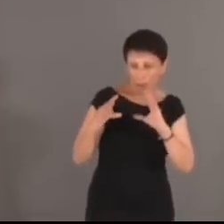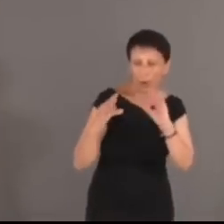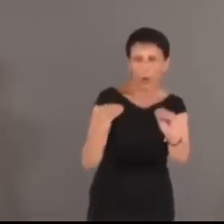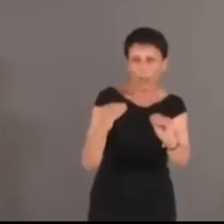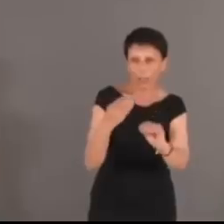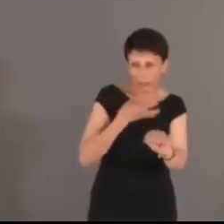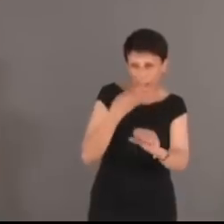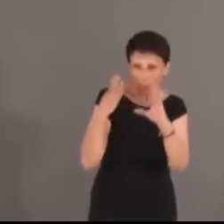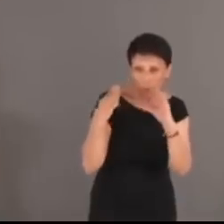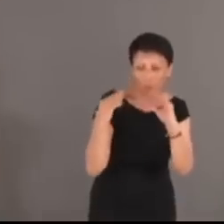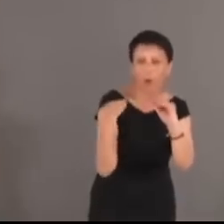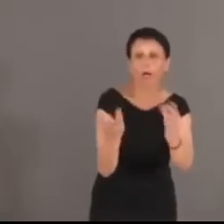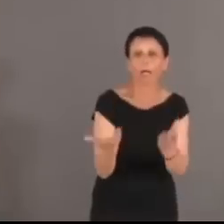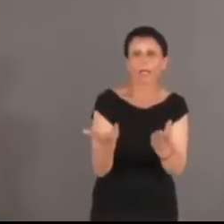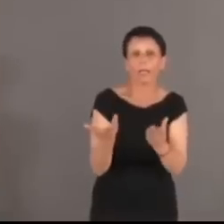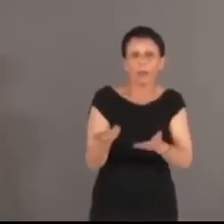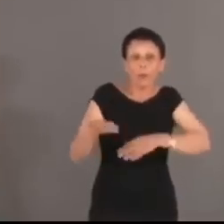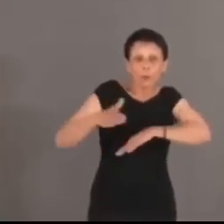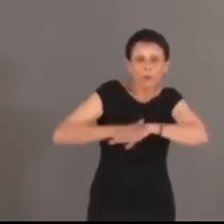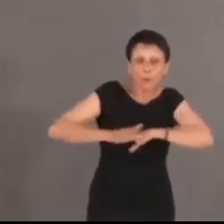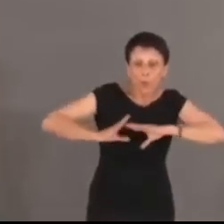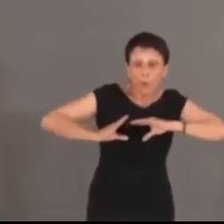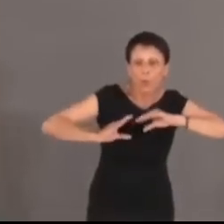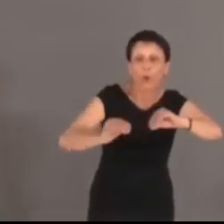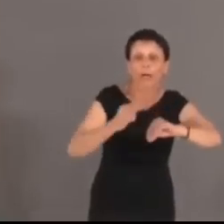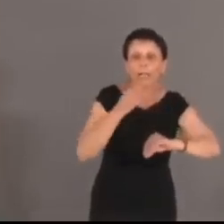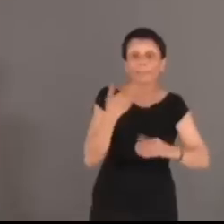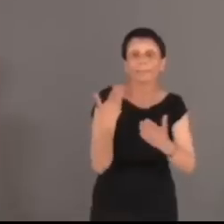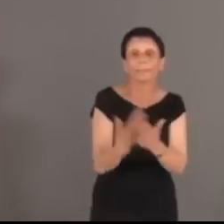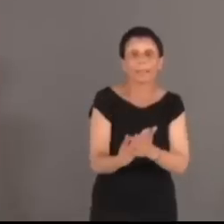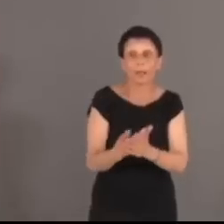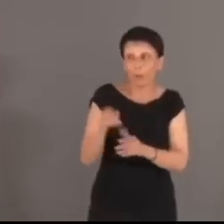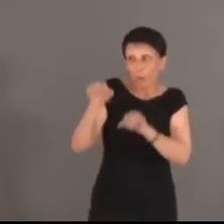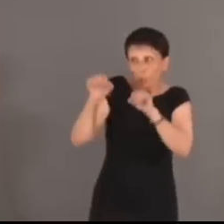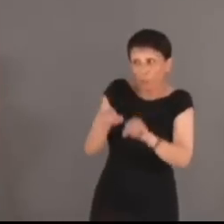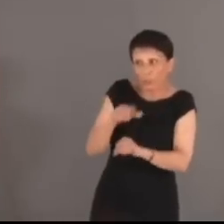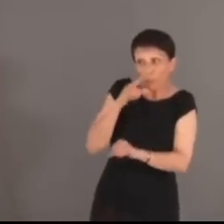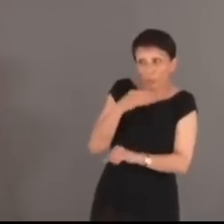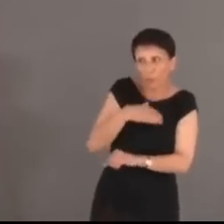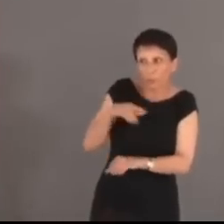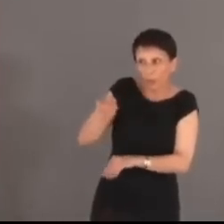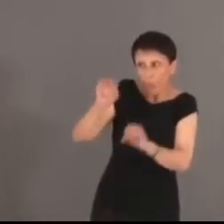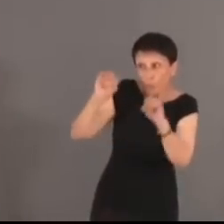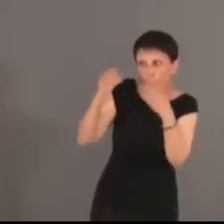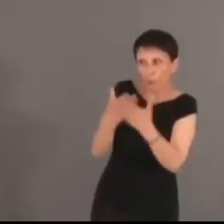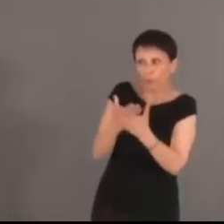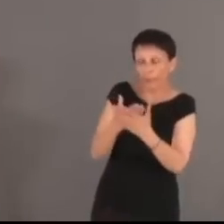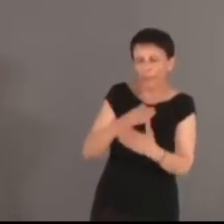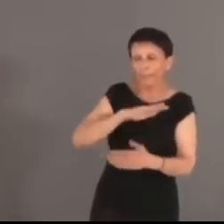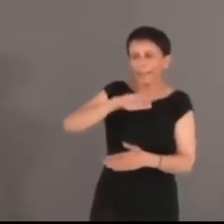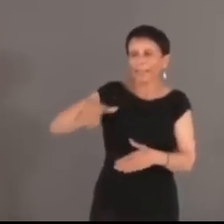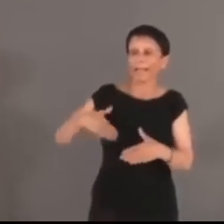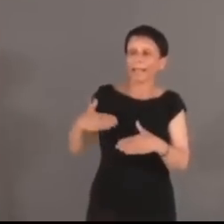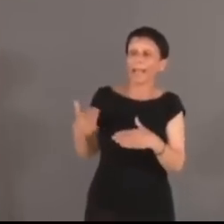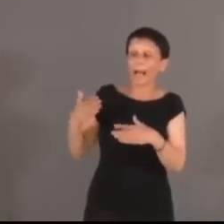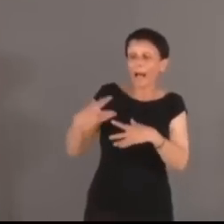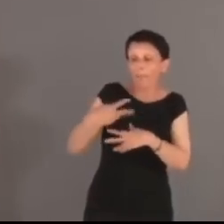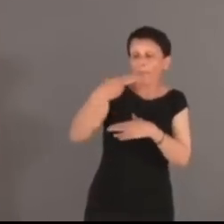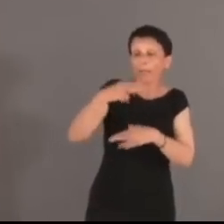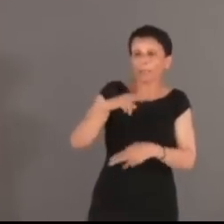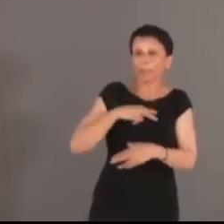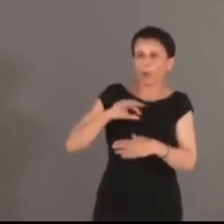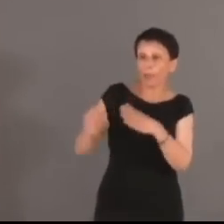rappelle des faits. La réalité, monsieur le maire, et ça va peut-être vous étonner, la dernière partie de mon intervention, si vous me laissez